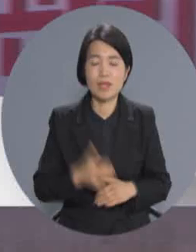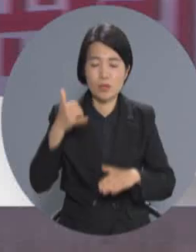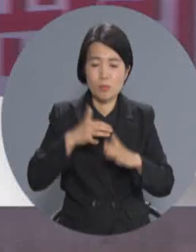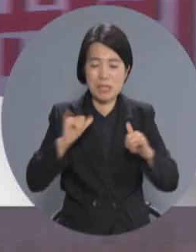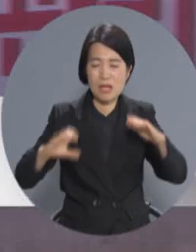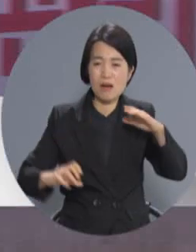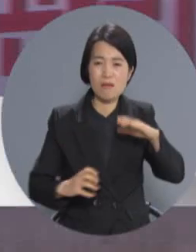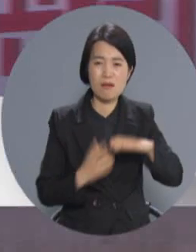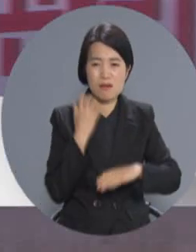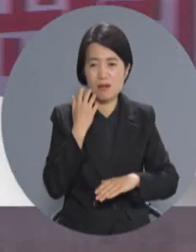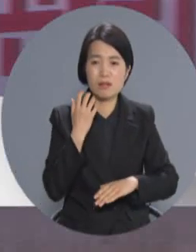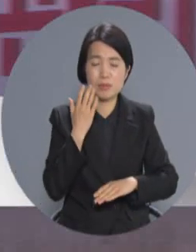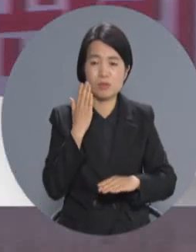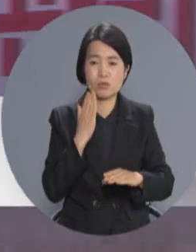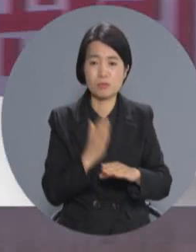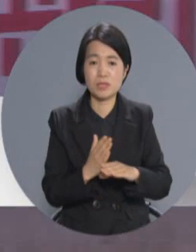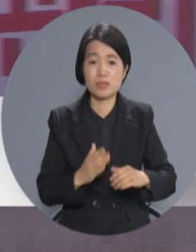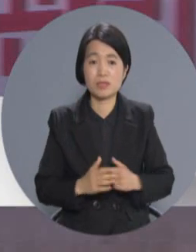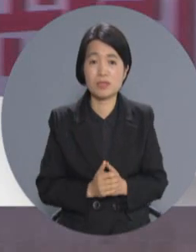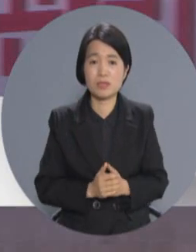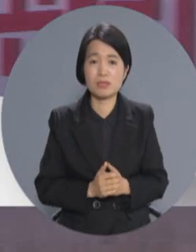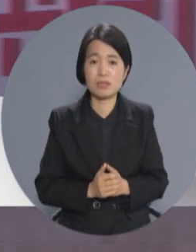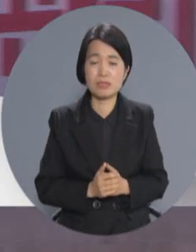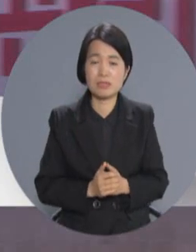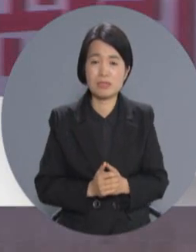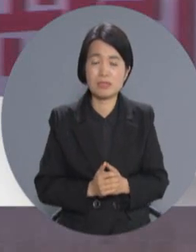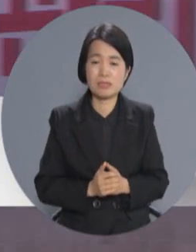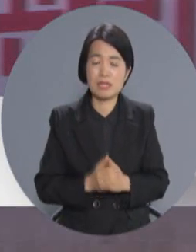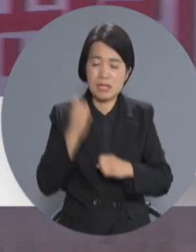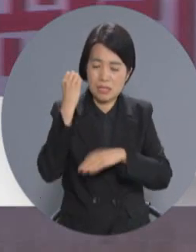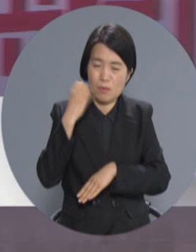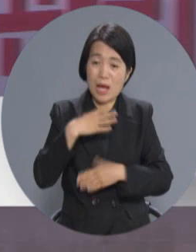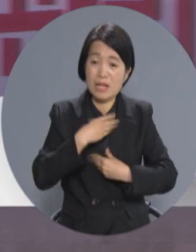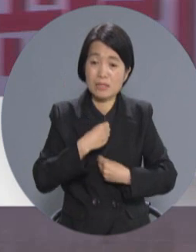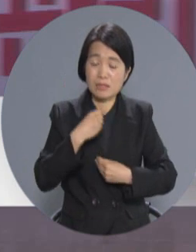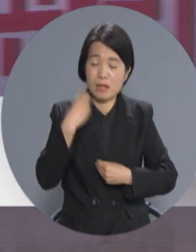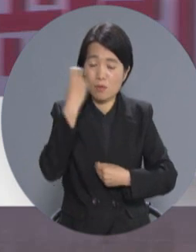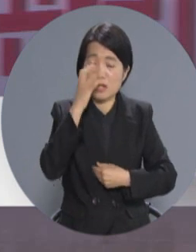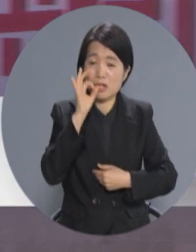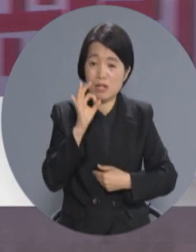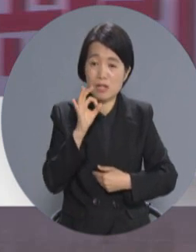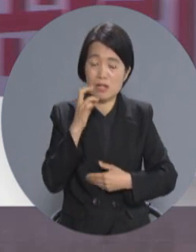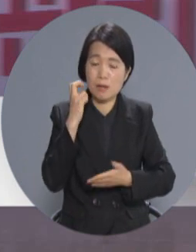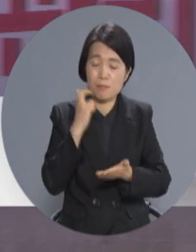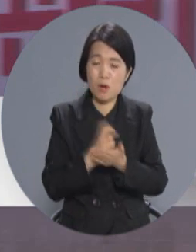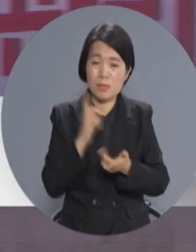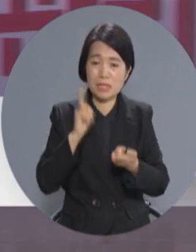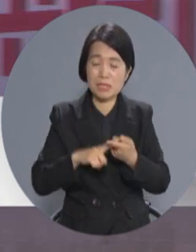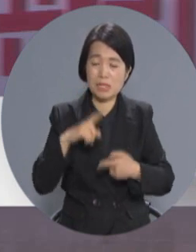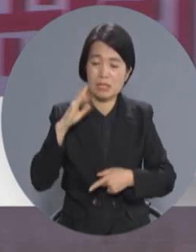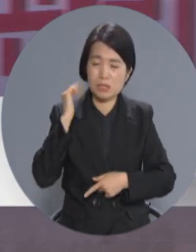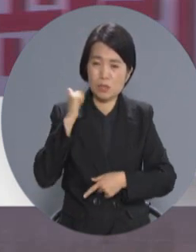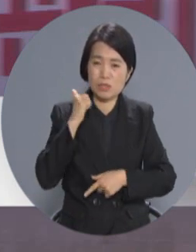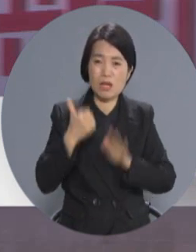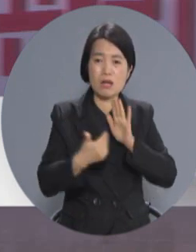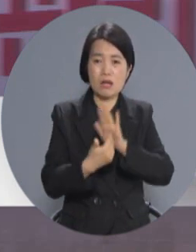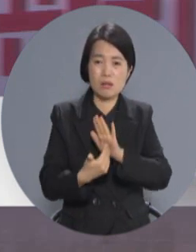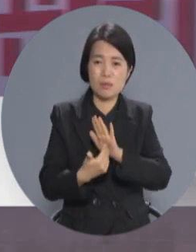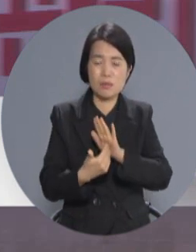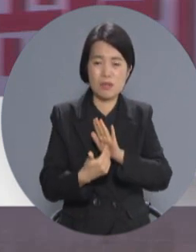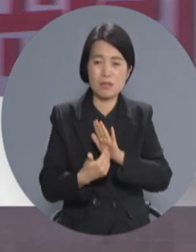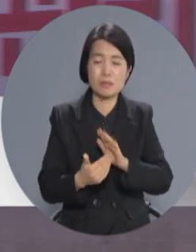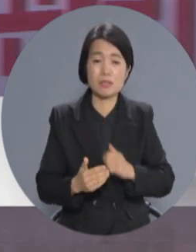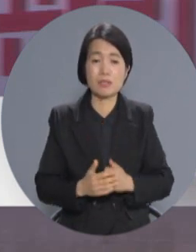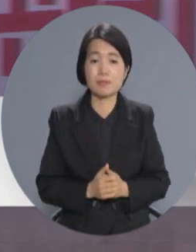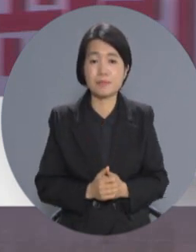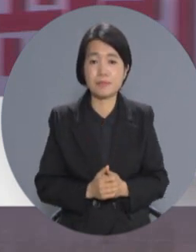농민들의 분노가 들끓고 있습니다. 최소한의 가격 안정 수단인 양곡관리법 개정안을 두고 대통령이 거부권을 행사했기